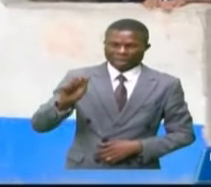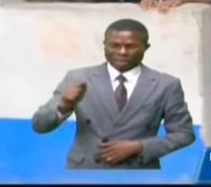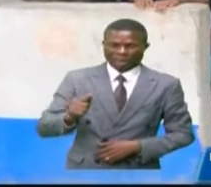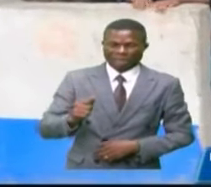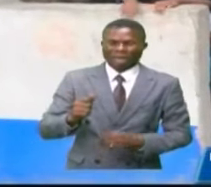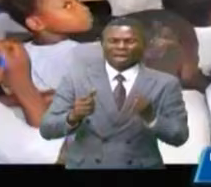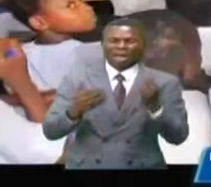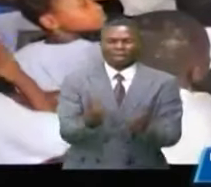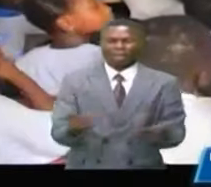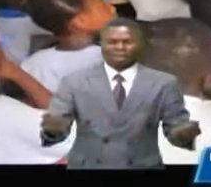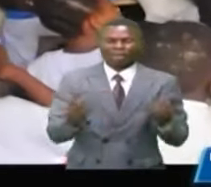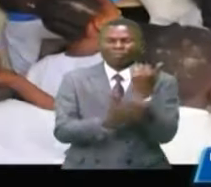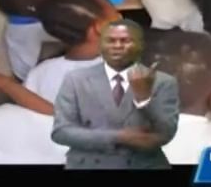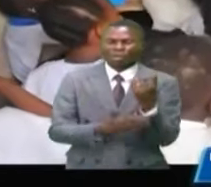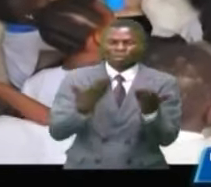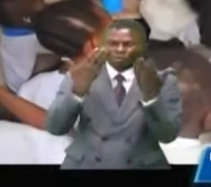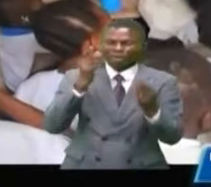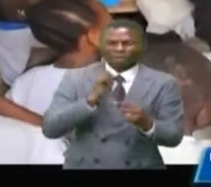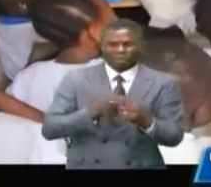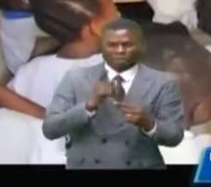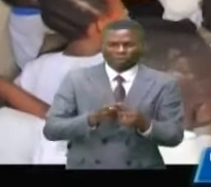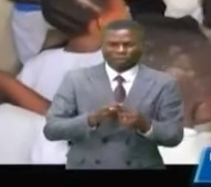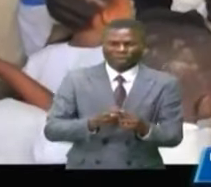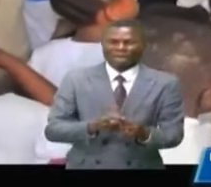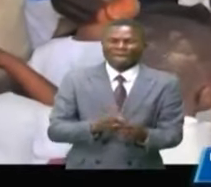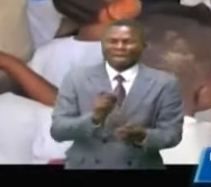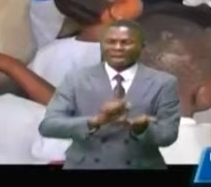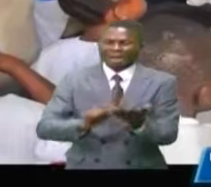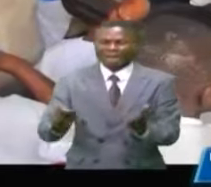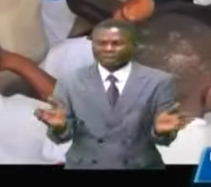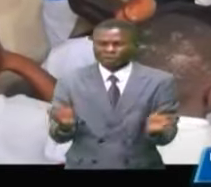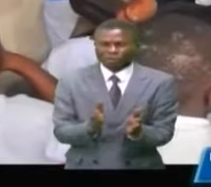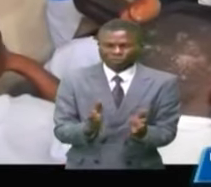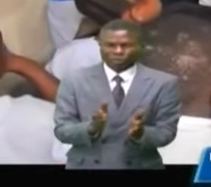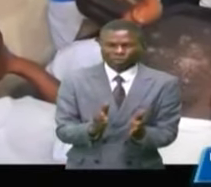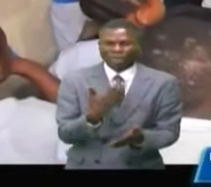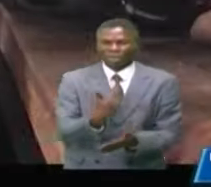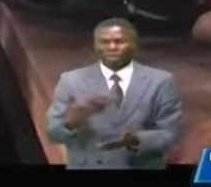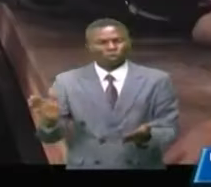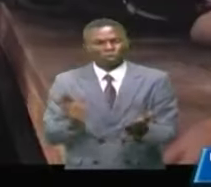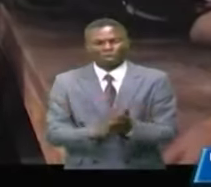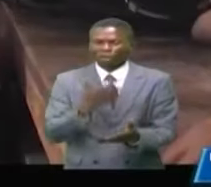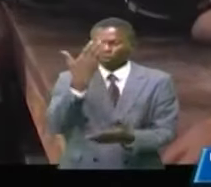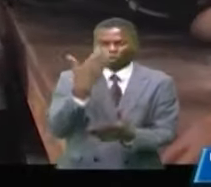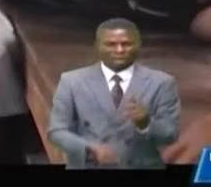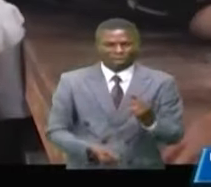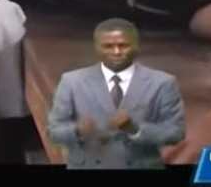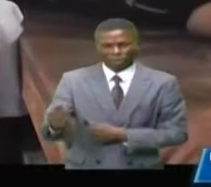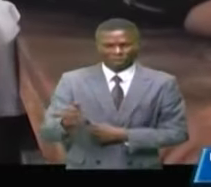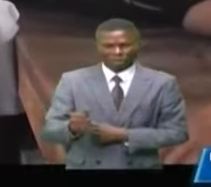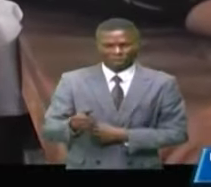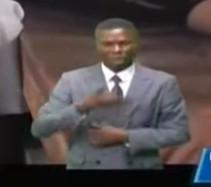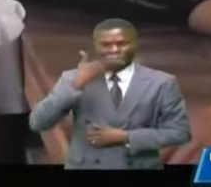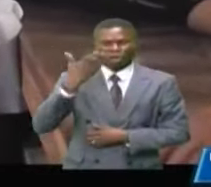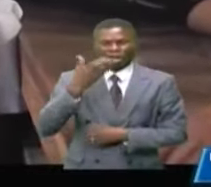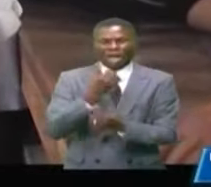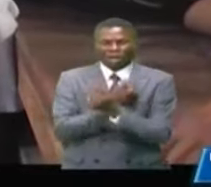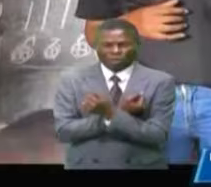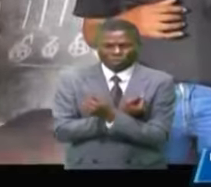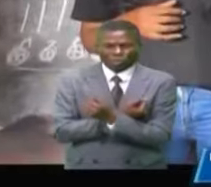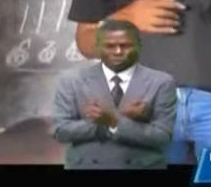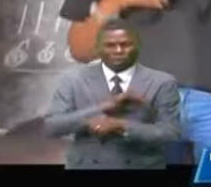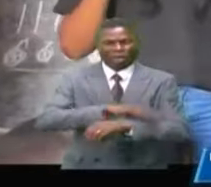des conditions précaires. Insuffisance des salles de classe, l'absence de certains équipements scolaires. Guidé par l'esprit de solidarité et